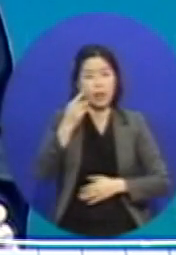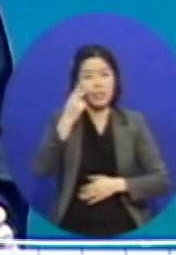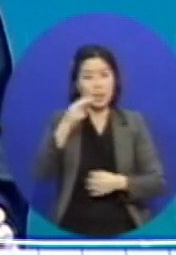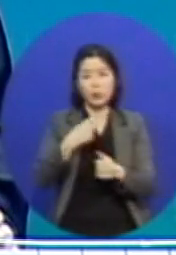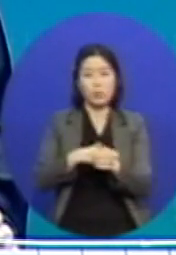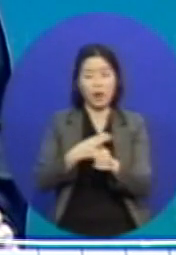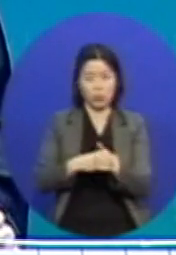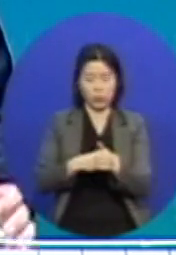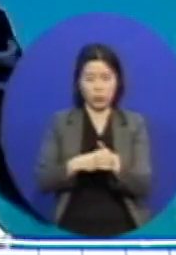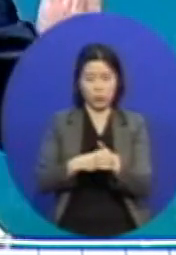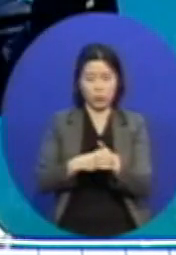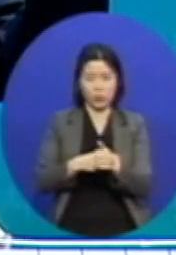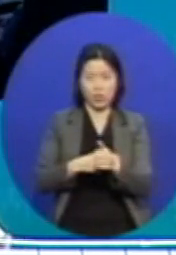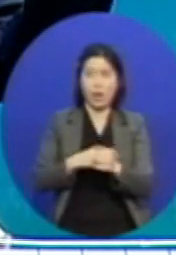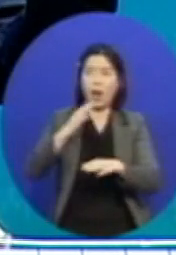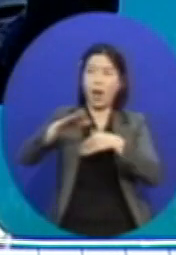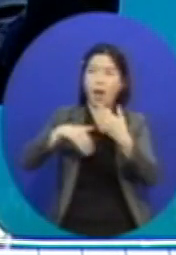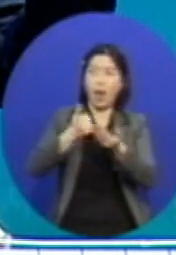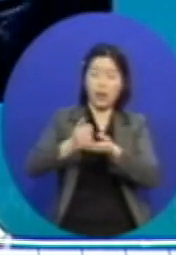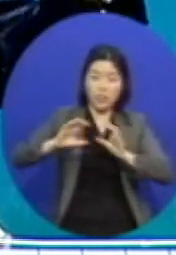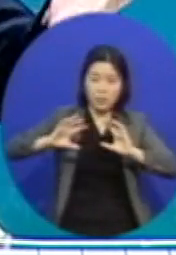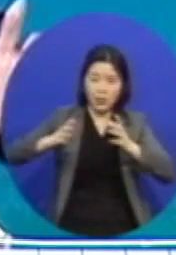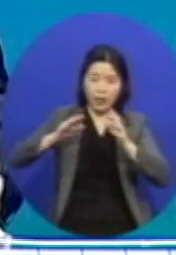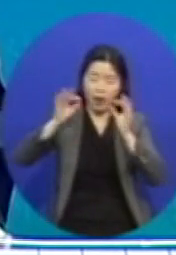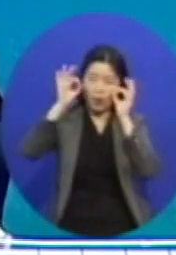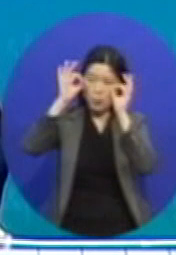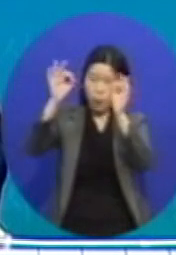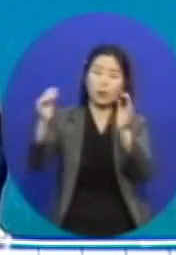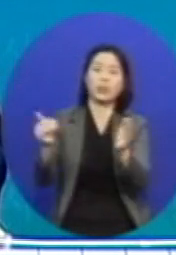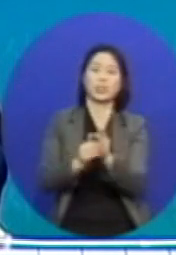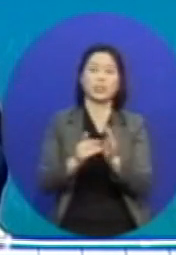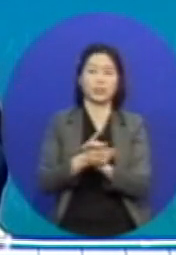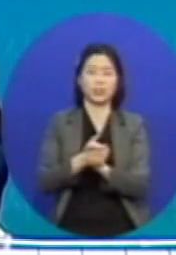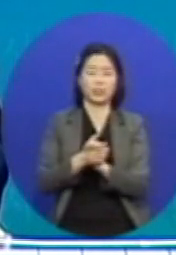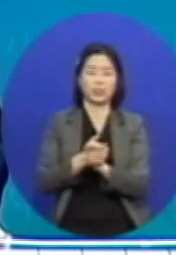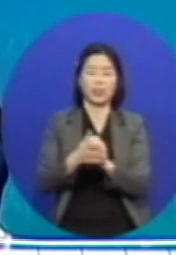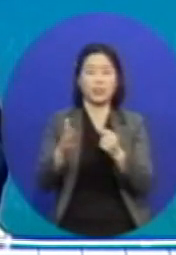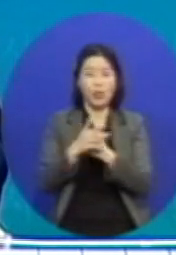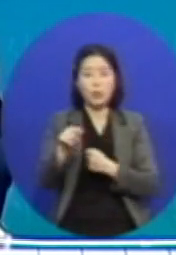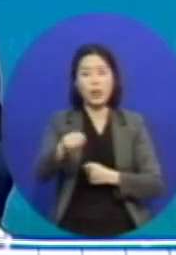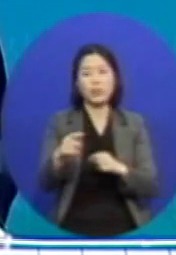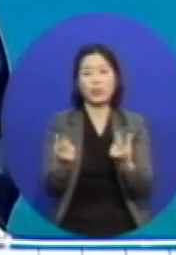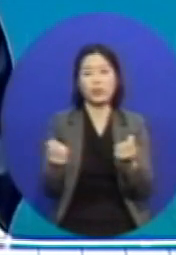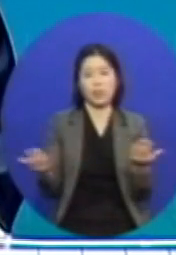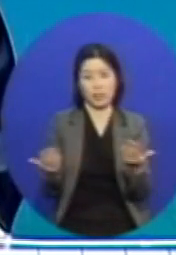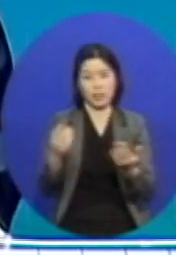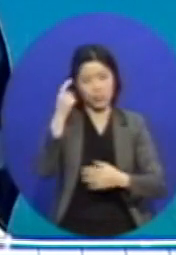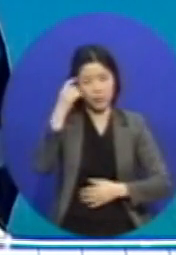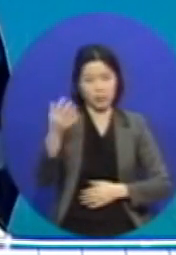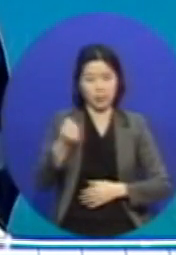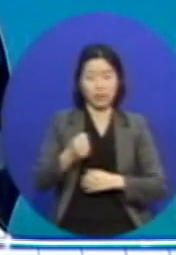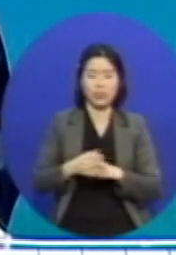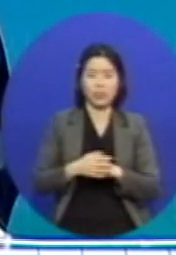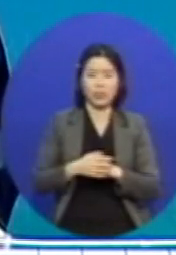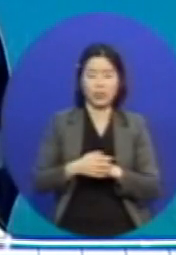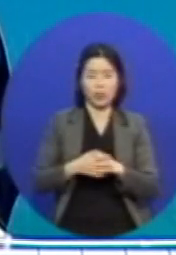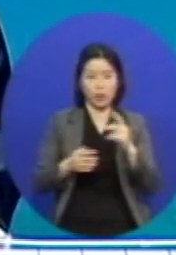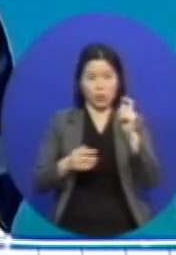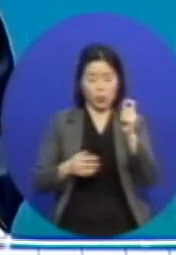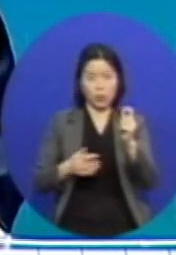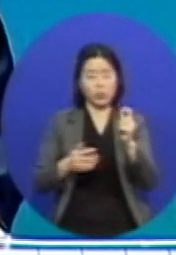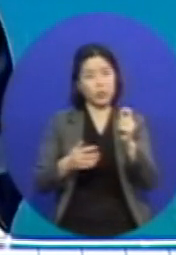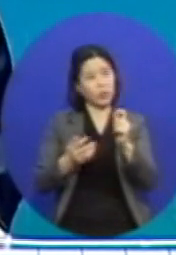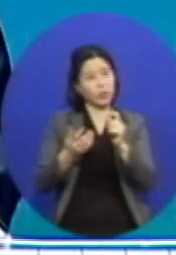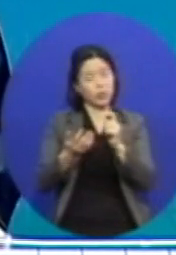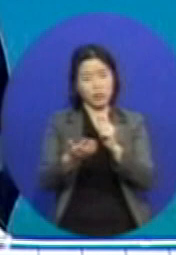아니에요 하나님의 나라를 봤기 때문에 그가 그렇게 한 겁니다 골인 더 부서 12장 2절에서